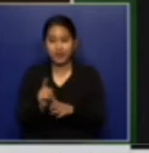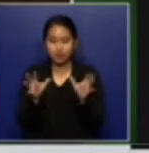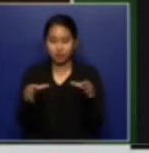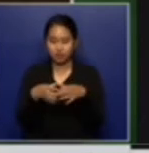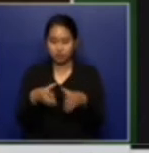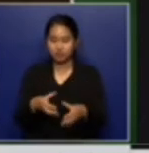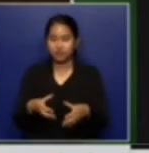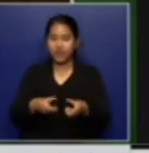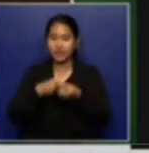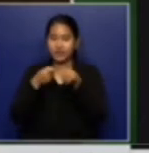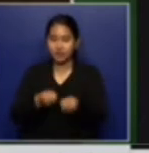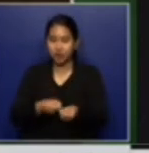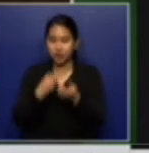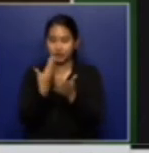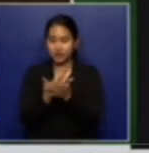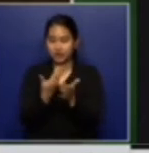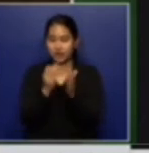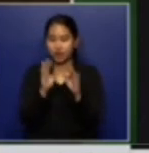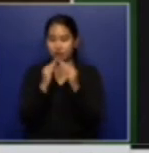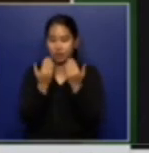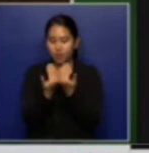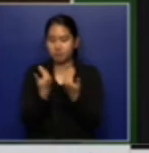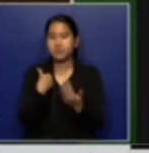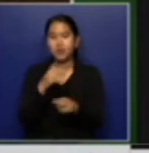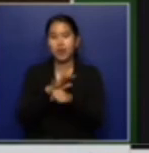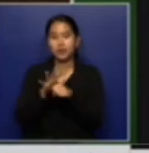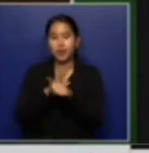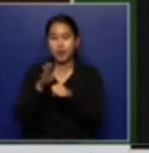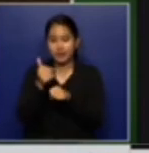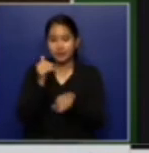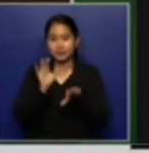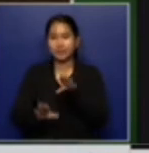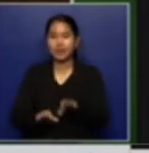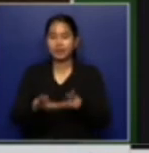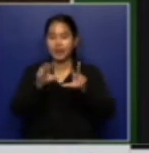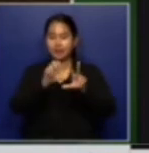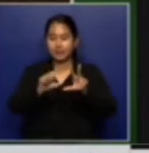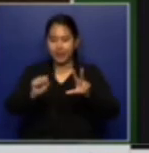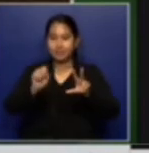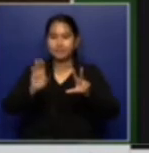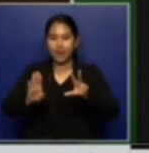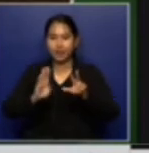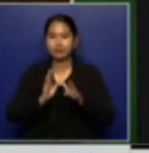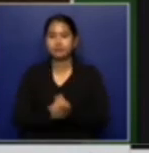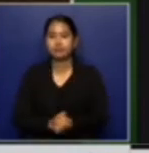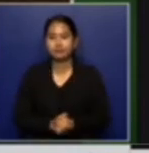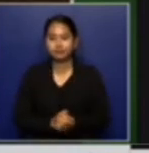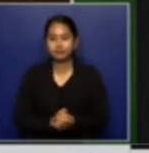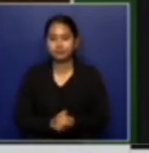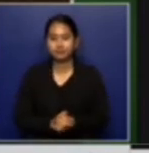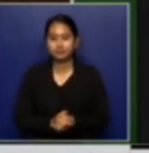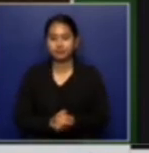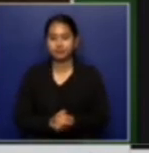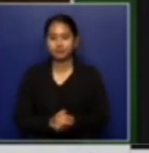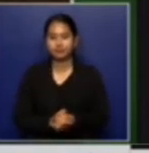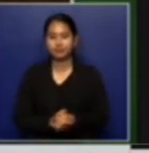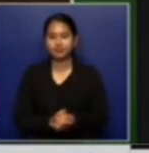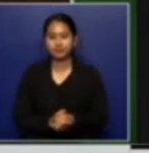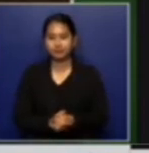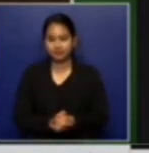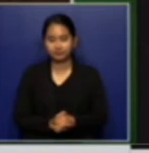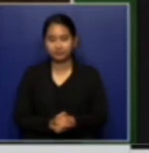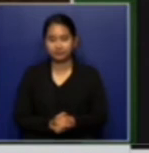มีรายได้ต่อครัวเรือนในเกณฑ์กลางๆประมาณ 300,000 กว่าบาทต่อครัวเรือนท่